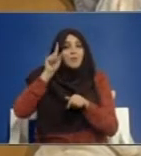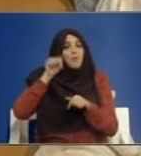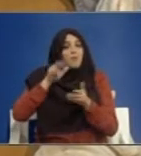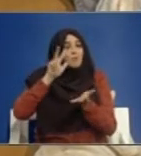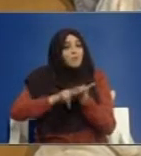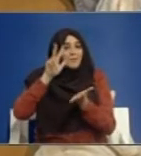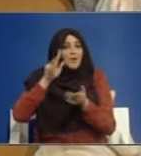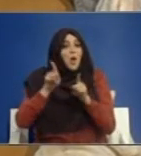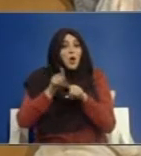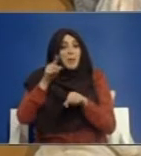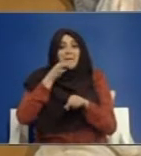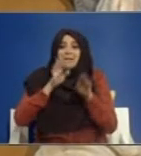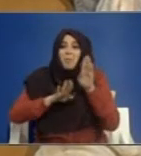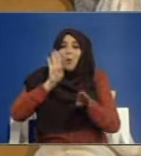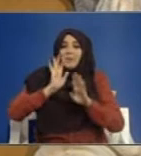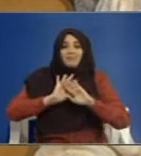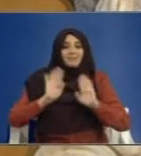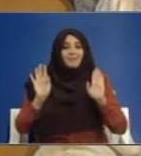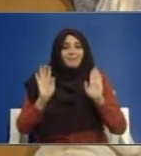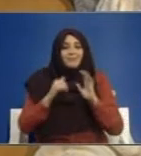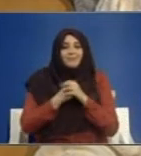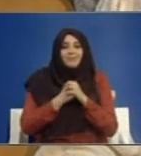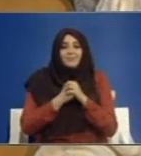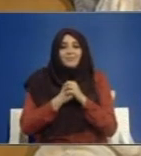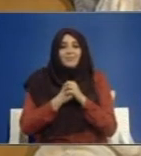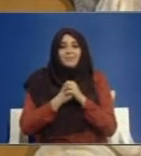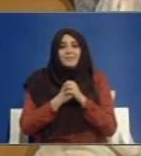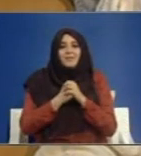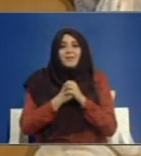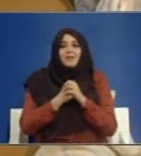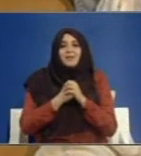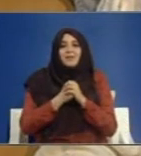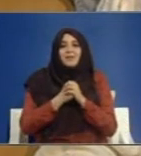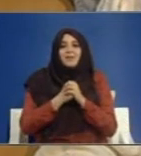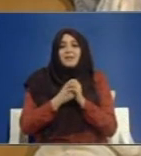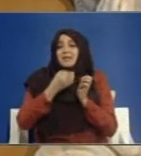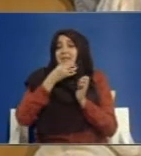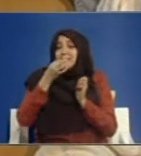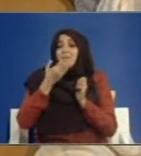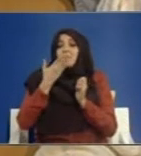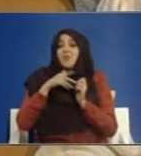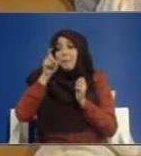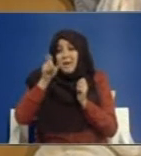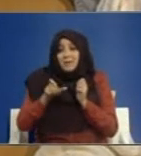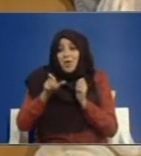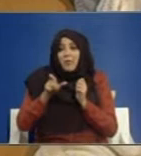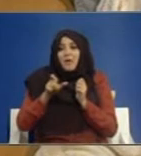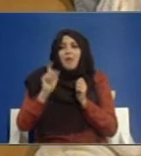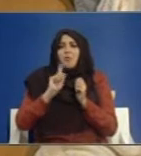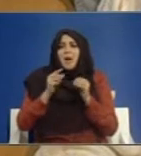الصوره التي نذر بها. لذلك مليح الانسان ما يضيقش على روحه لما يكون في الاتساع.